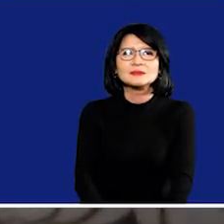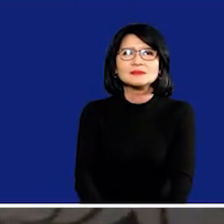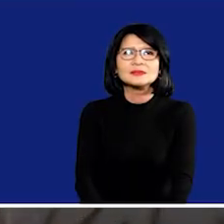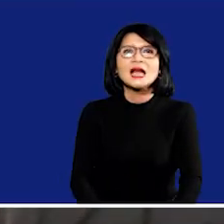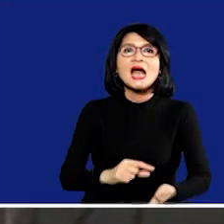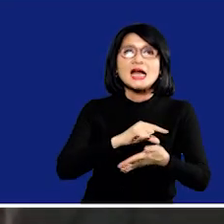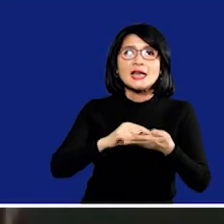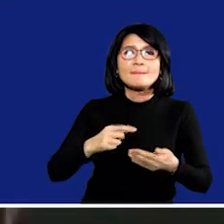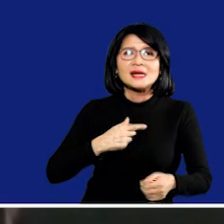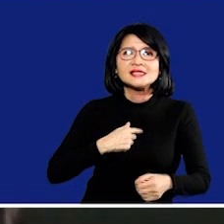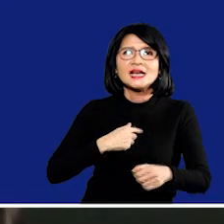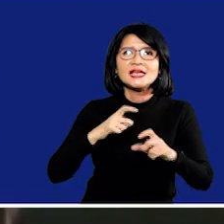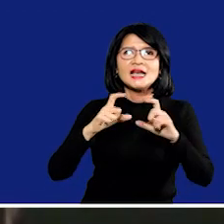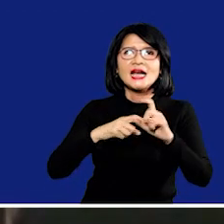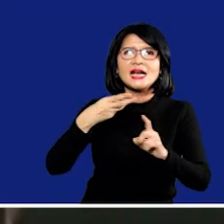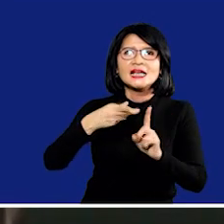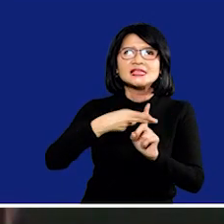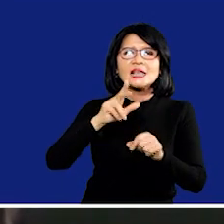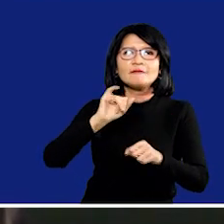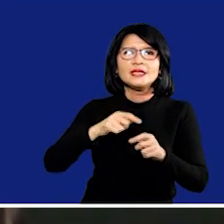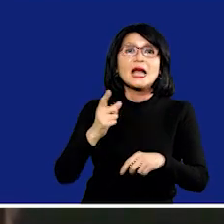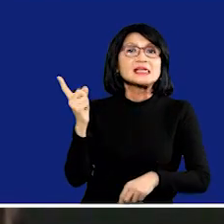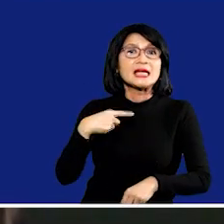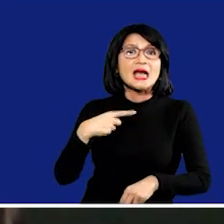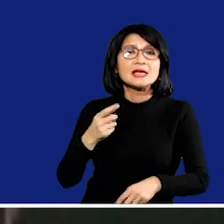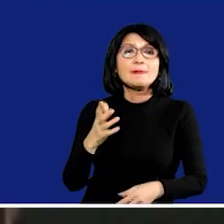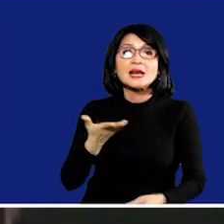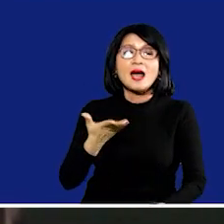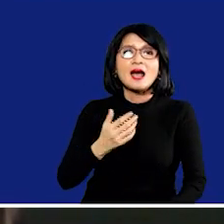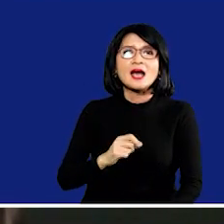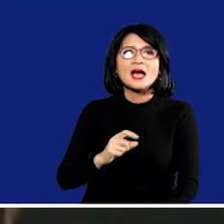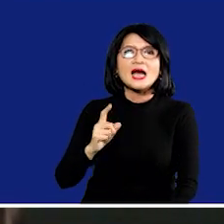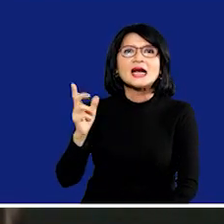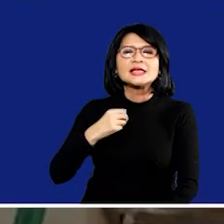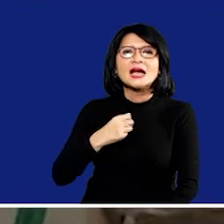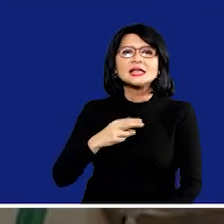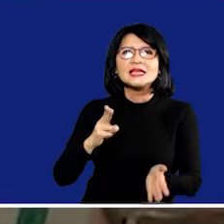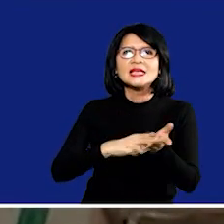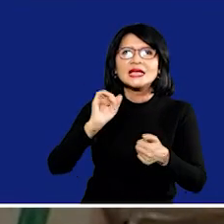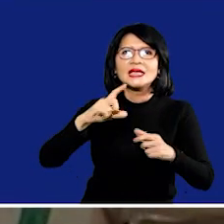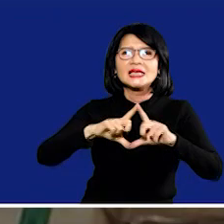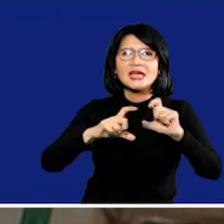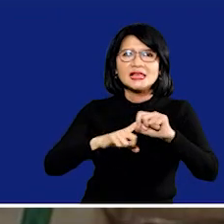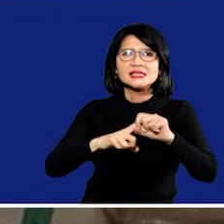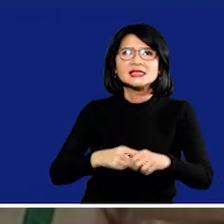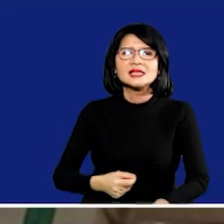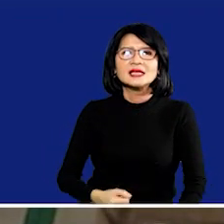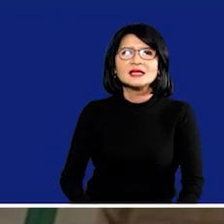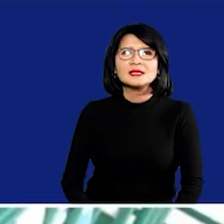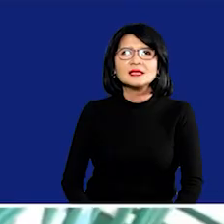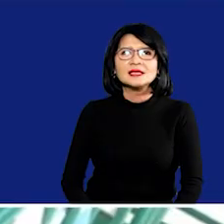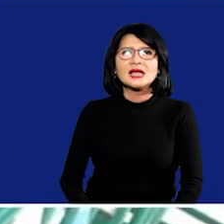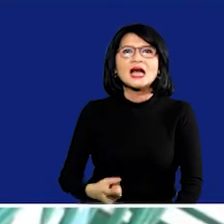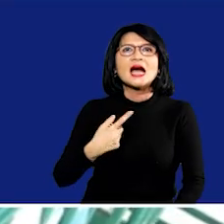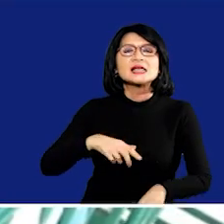Nama saya Selviani Lase, saya berasal dari Nias, Sekarang tinggal di